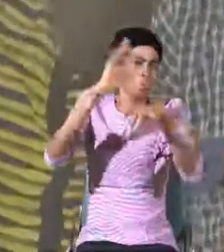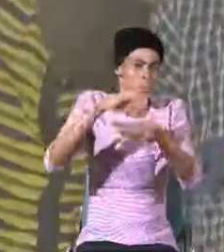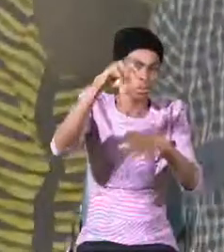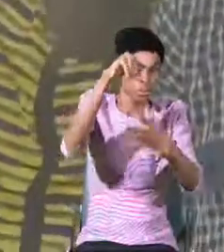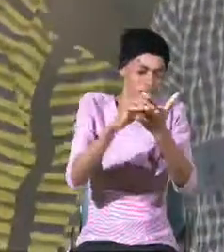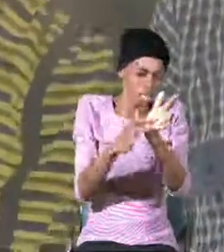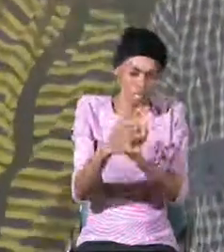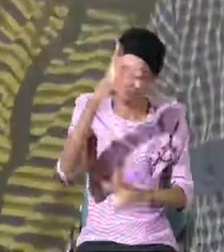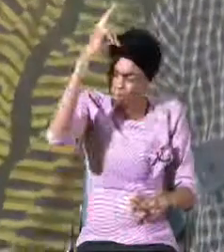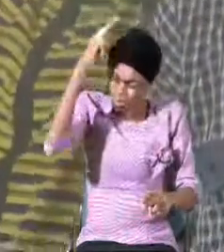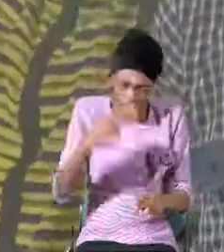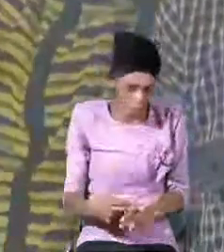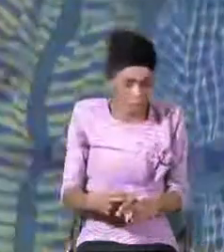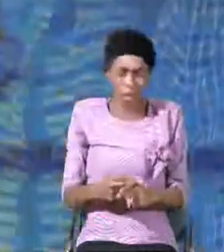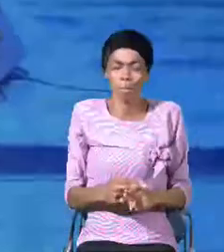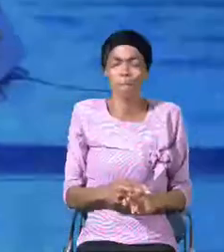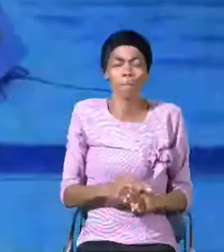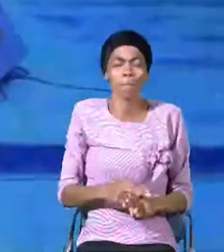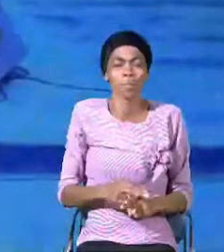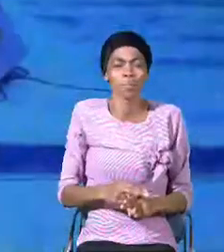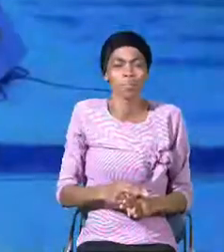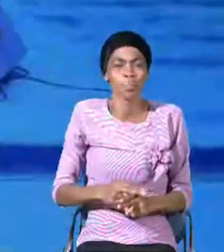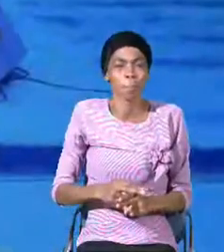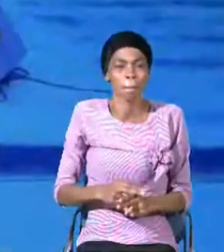de Jésus.